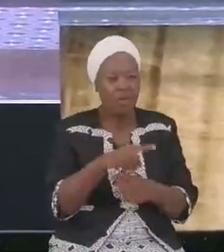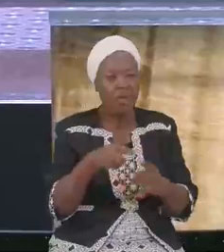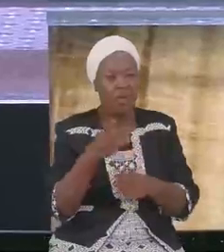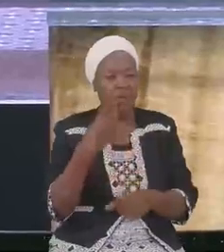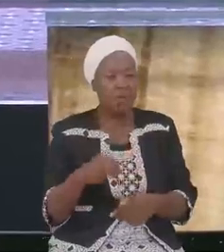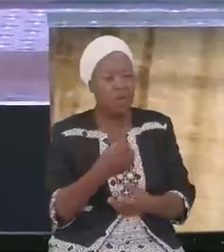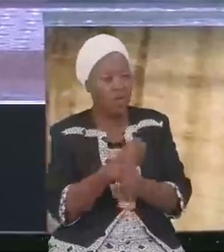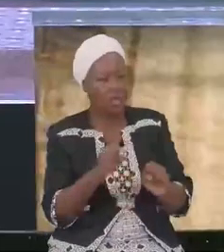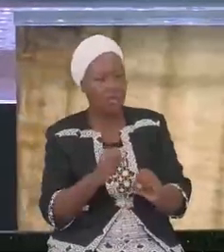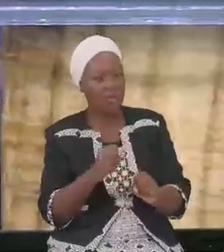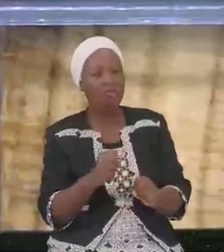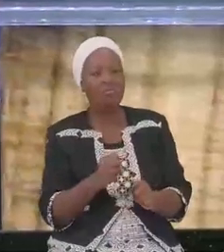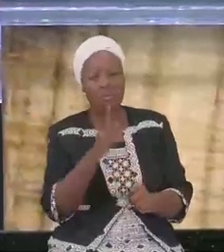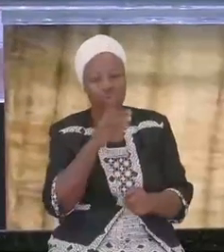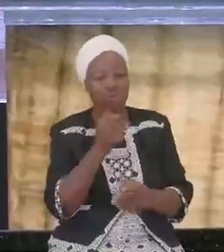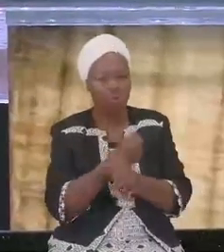notre amour est parfait